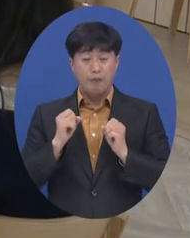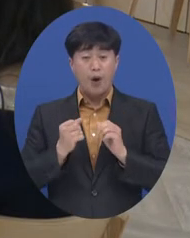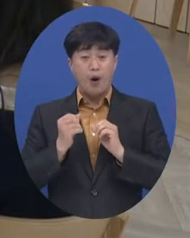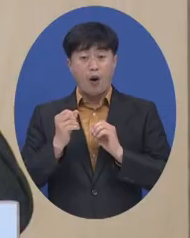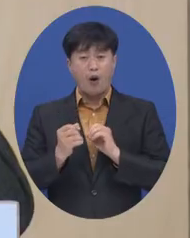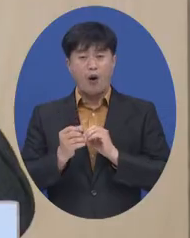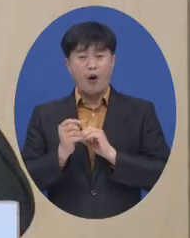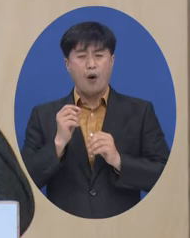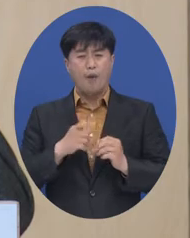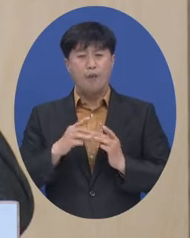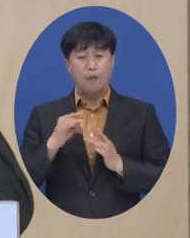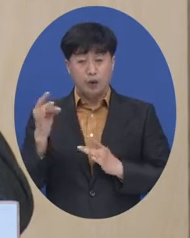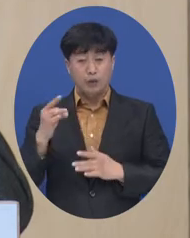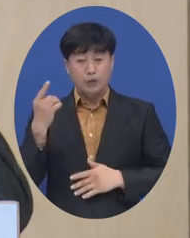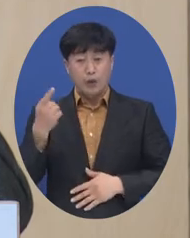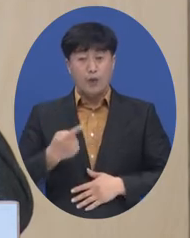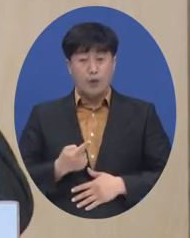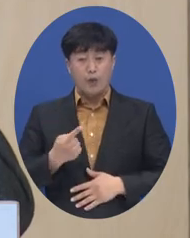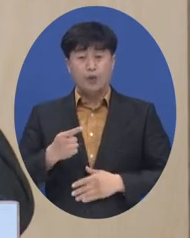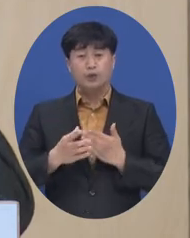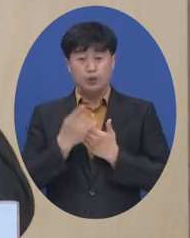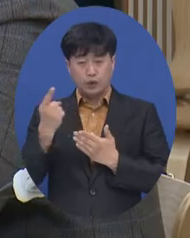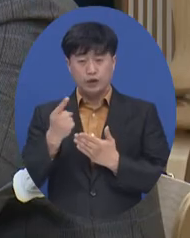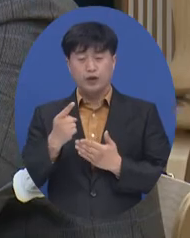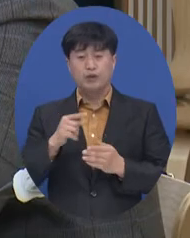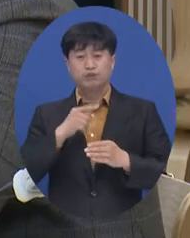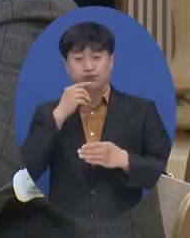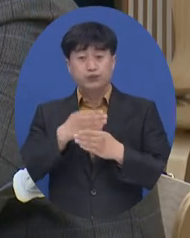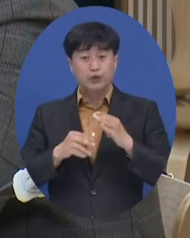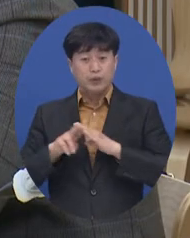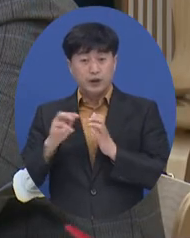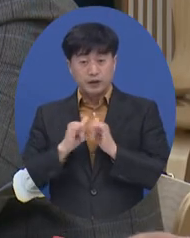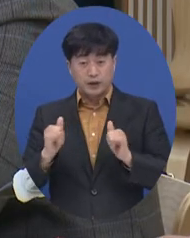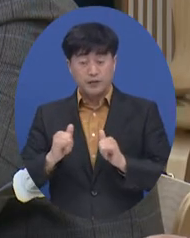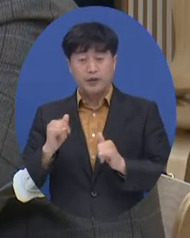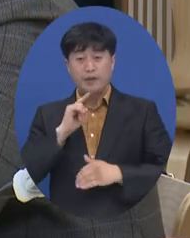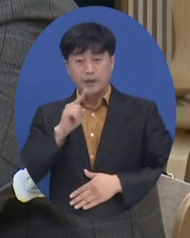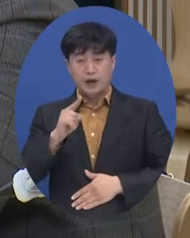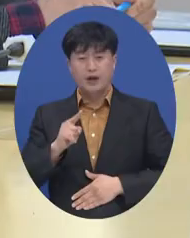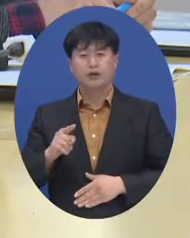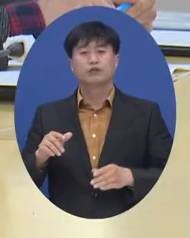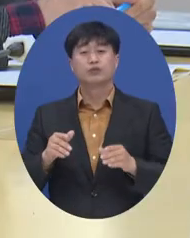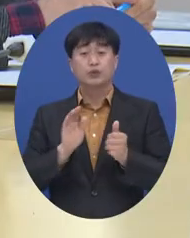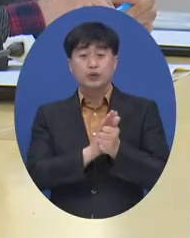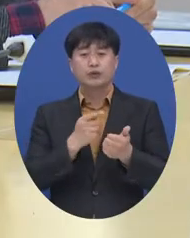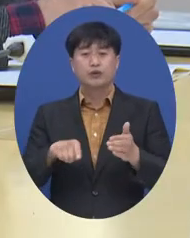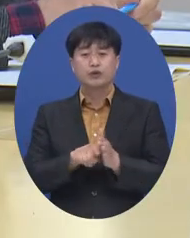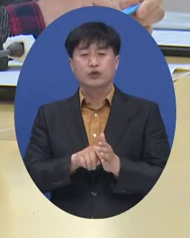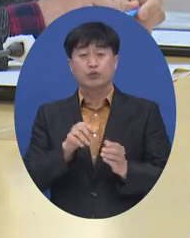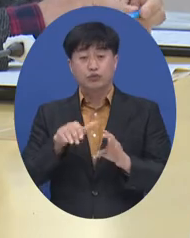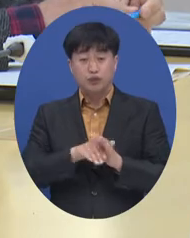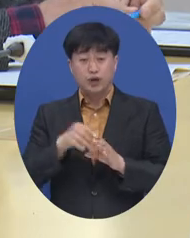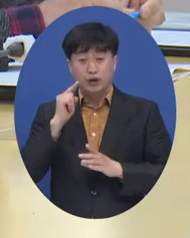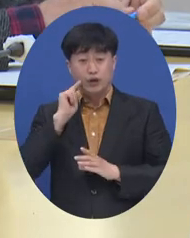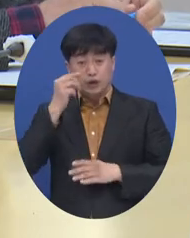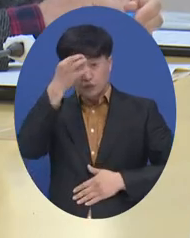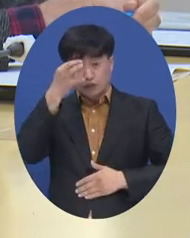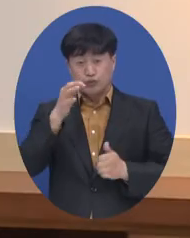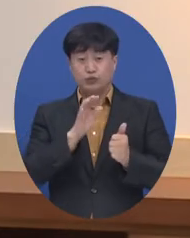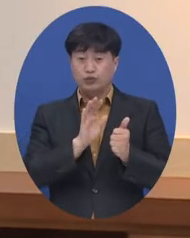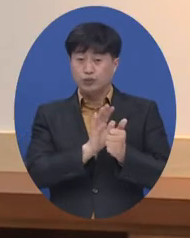통일이라고 불리는 북한 이탈 주민의 정착을 돕기 위해 문화예술 프로그램뿐 아니라 다양한 지원책을 추진하고